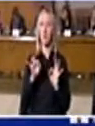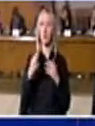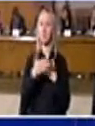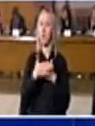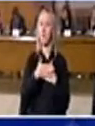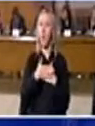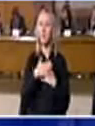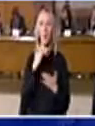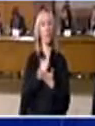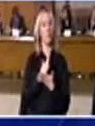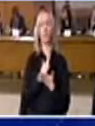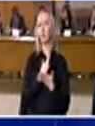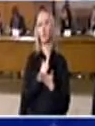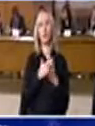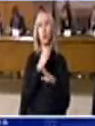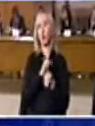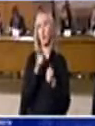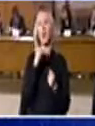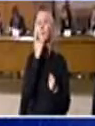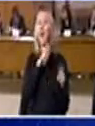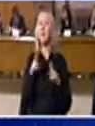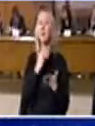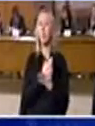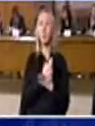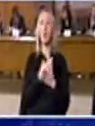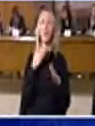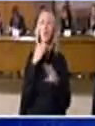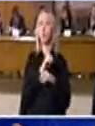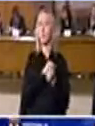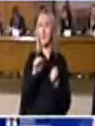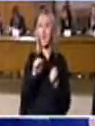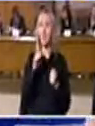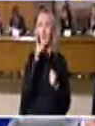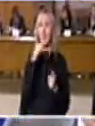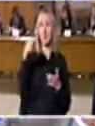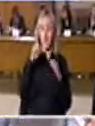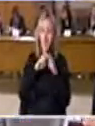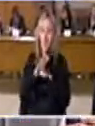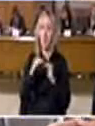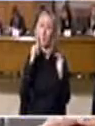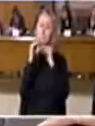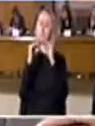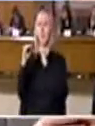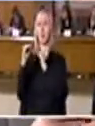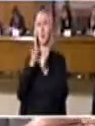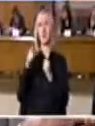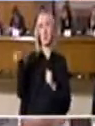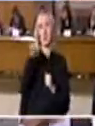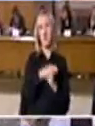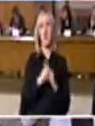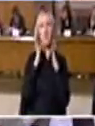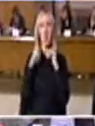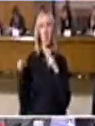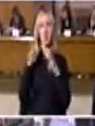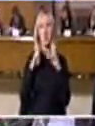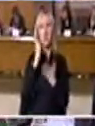bude dostupna svima, a da se pravo primenjuje jednako na sve. Verujem da će debata biti plodotvorna,